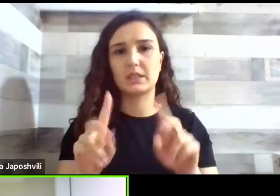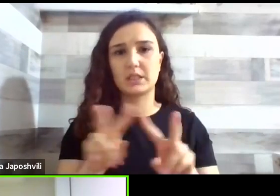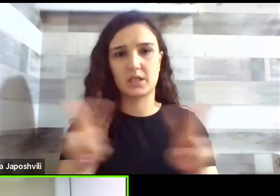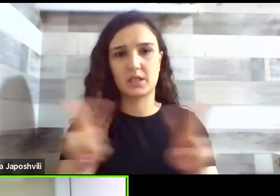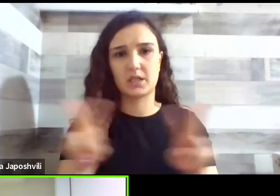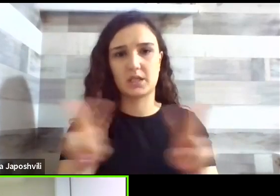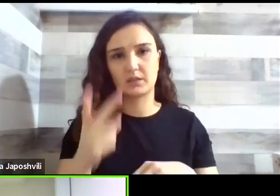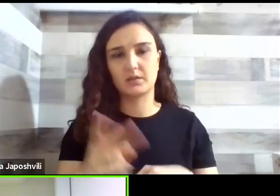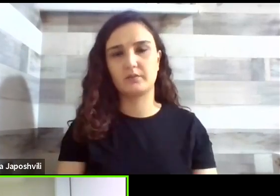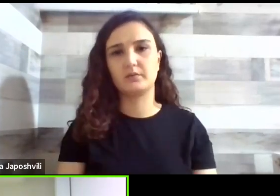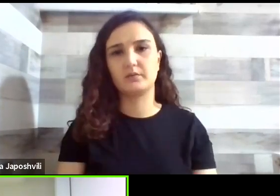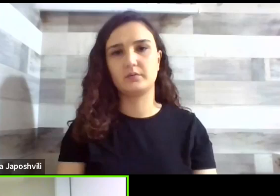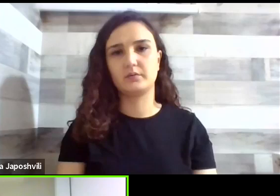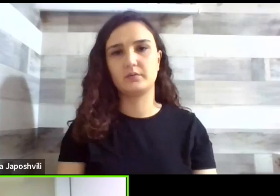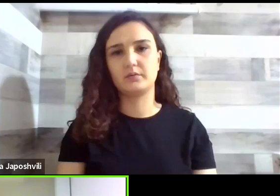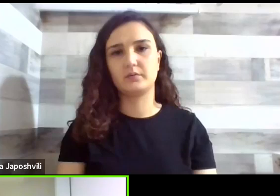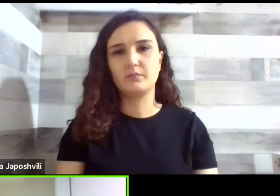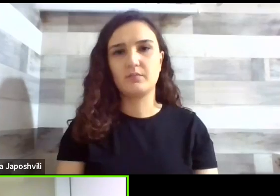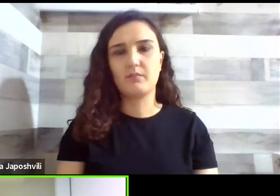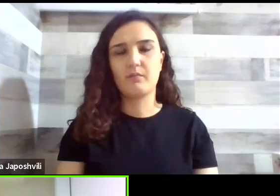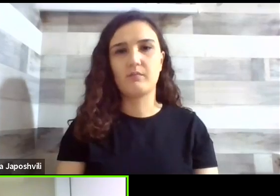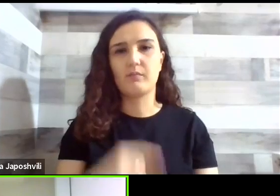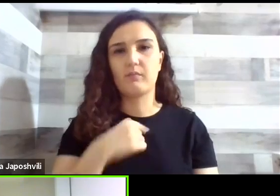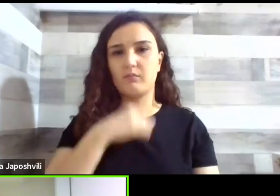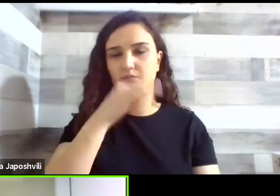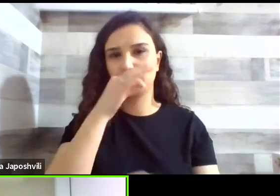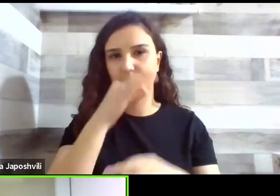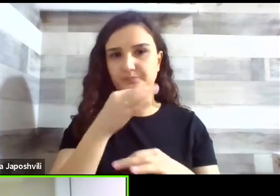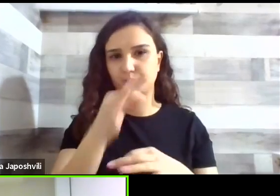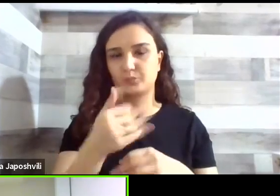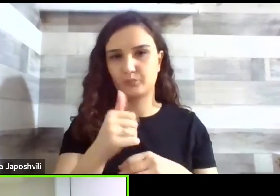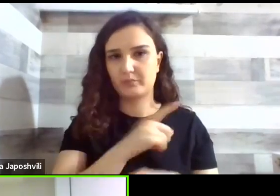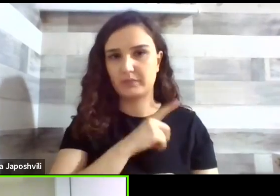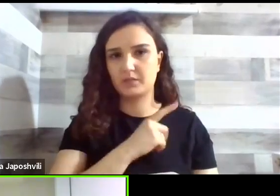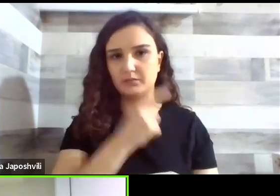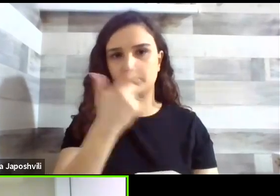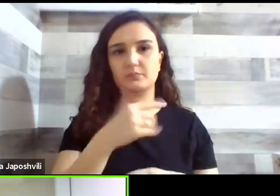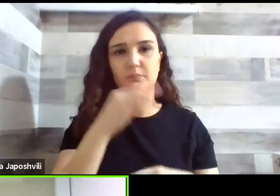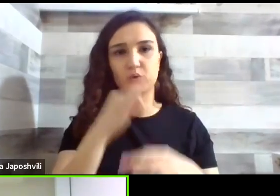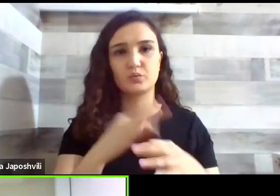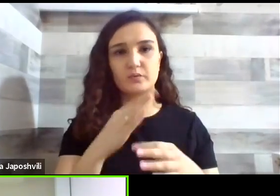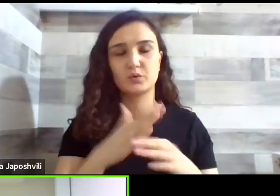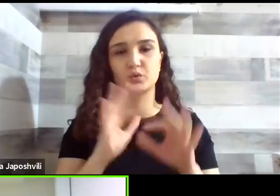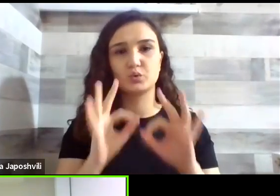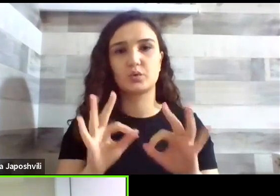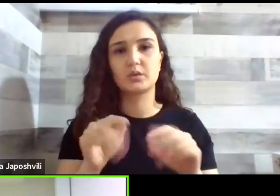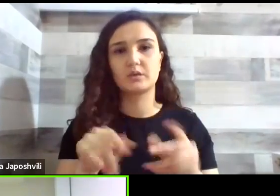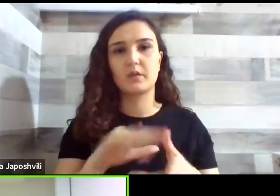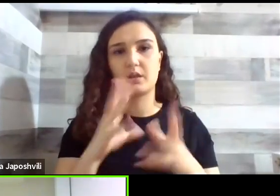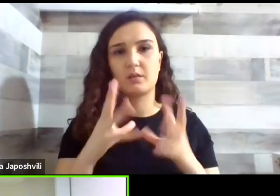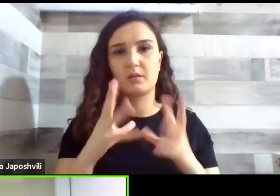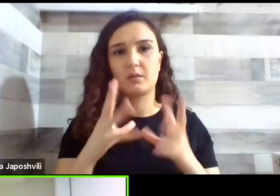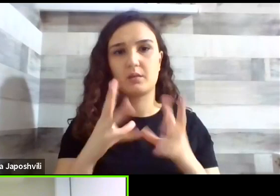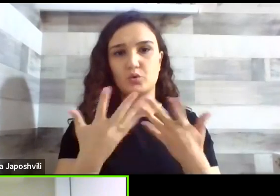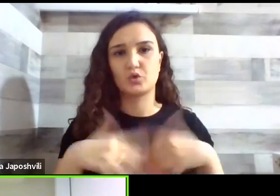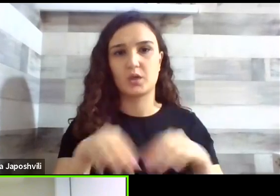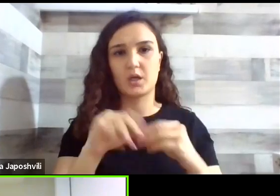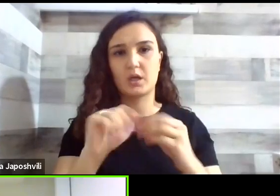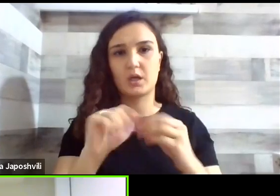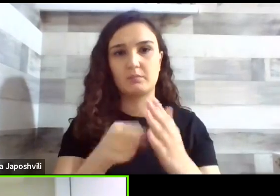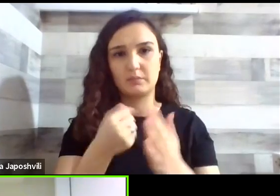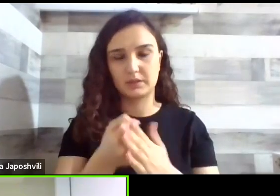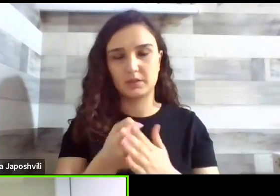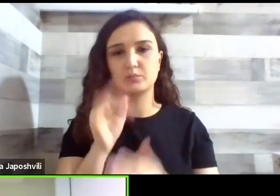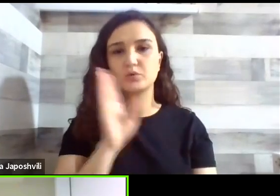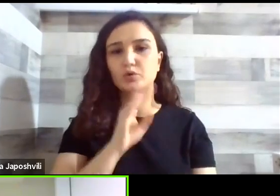heda, ერთი რომ მე პასუხი როგორც სპეციალისტი პასუხისმგებელი ვარ, რომ სწორად მივიტანო ეს ყველაფერი ოჯახამდე, ასე ვთქვათ,